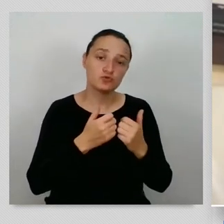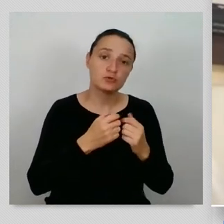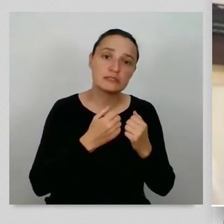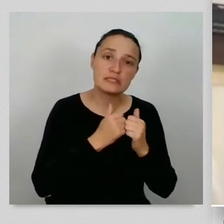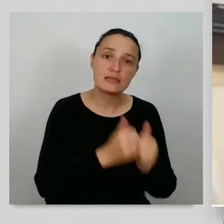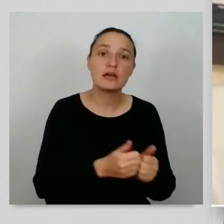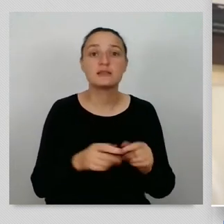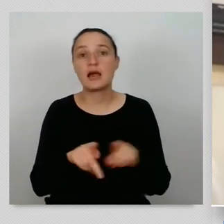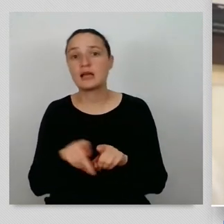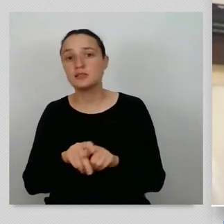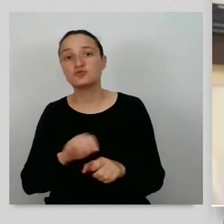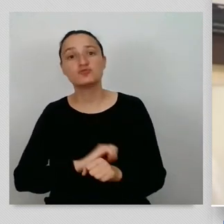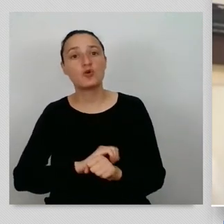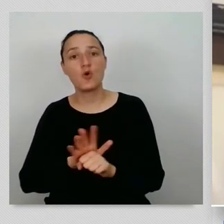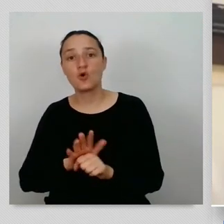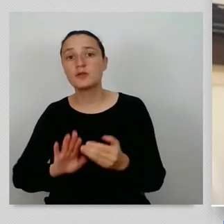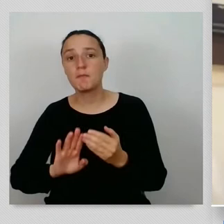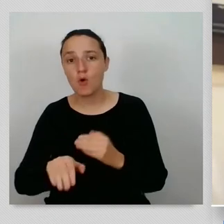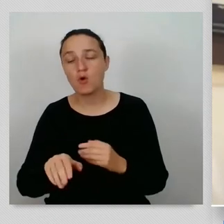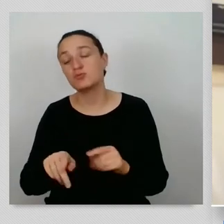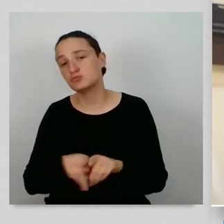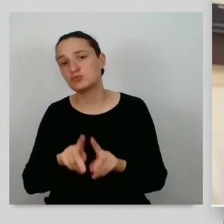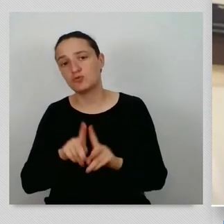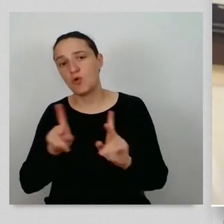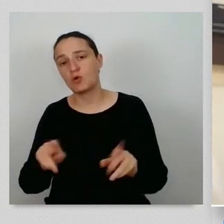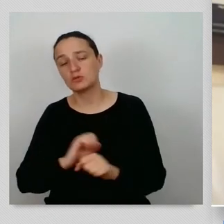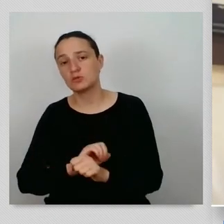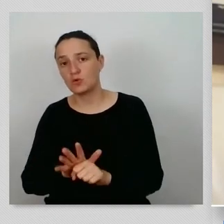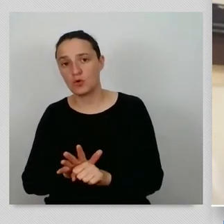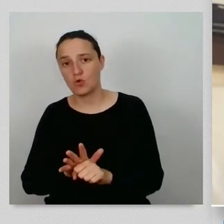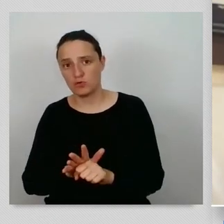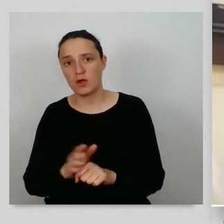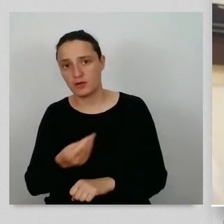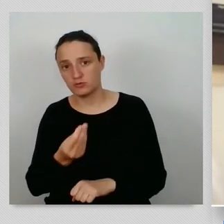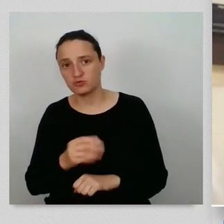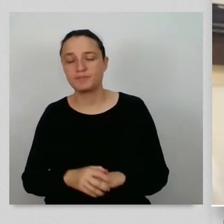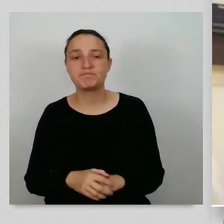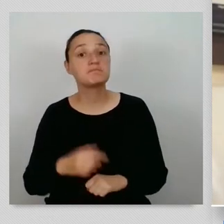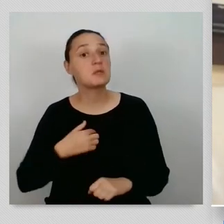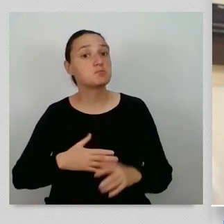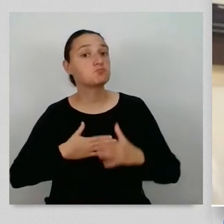jeszcze pandemicznych. I muszę powiedzieć, że z ogromną przyjemnością